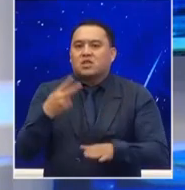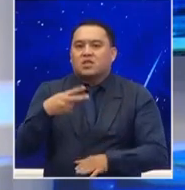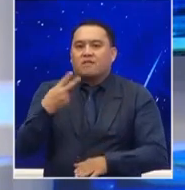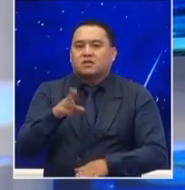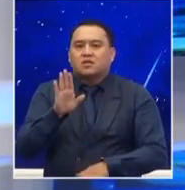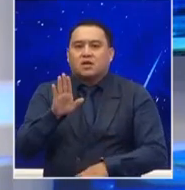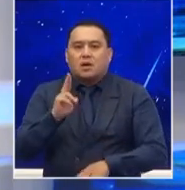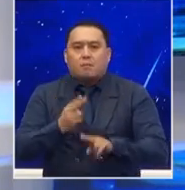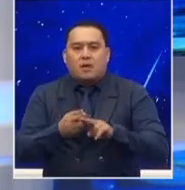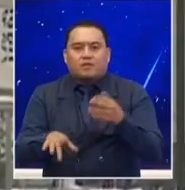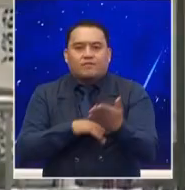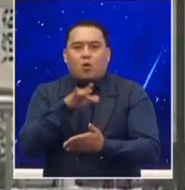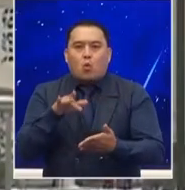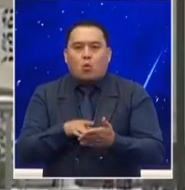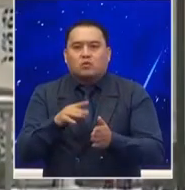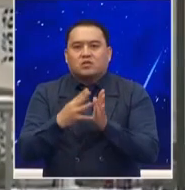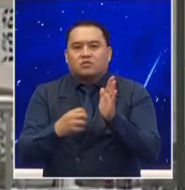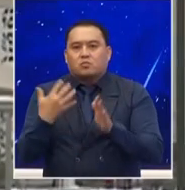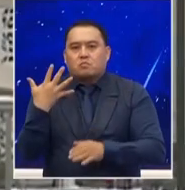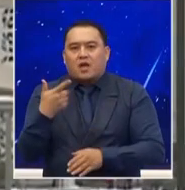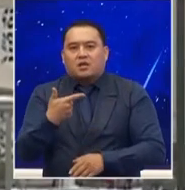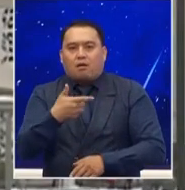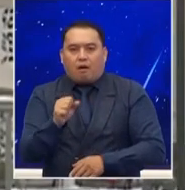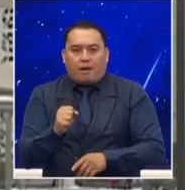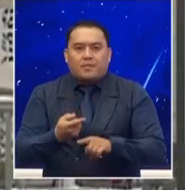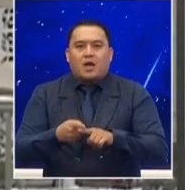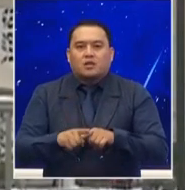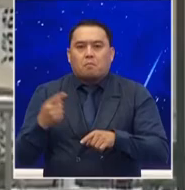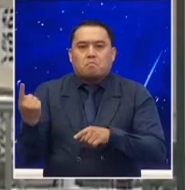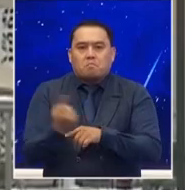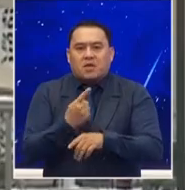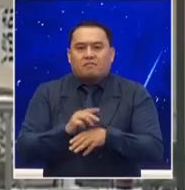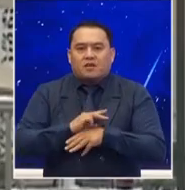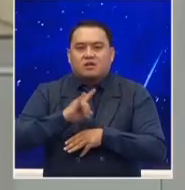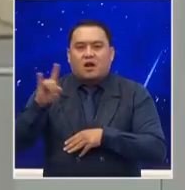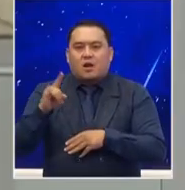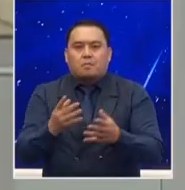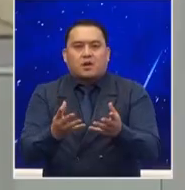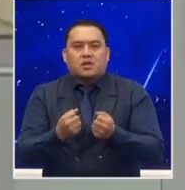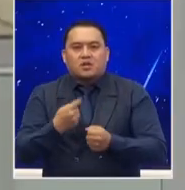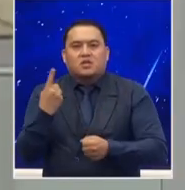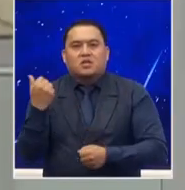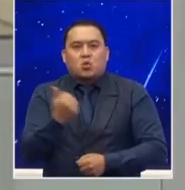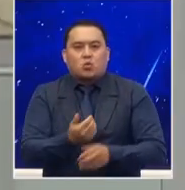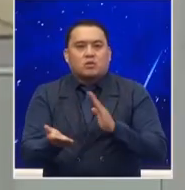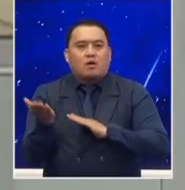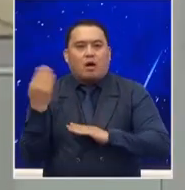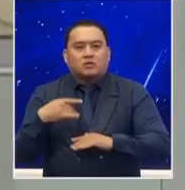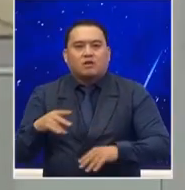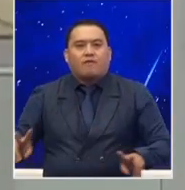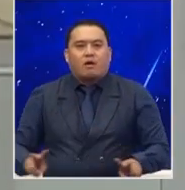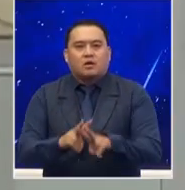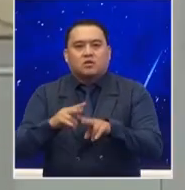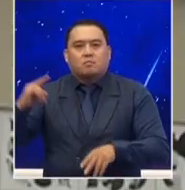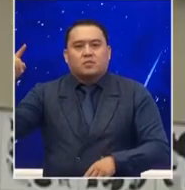20 километрах от города и занимает 905 гектаров. Первый авиарейс здесь приняли неделю назад. На нем из